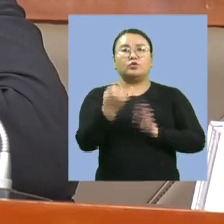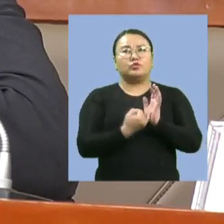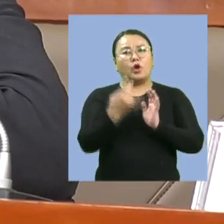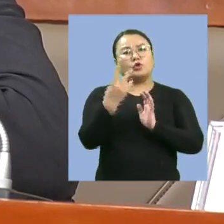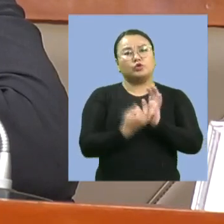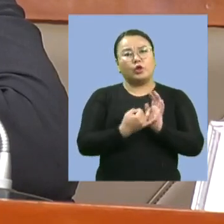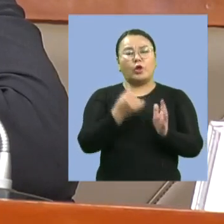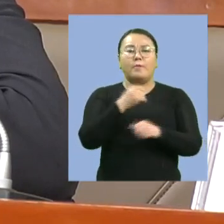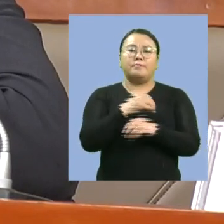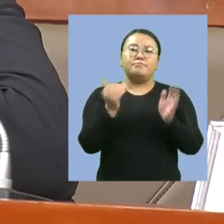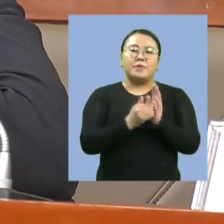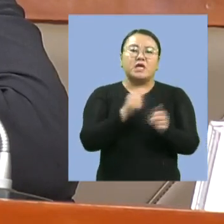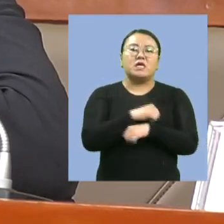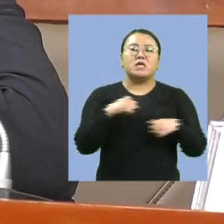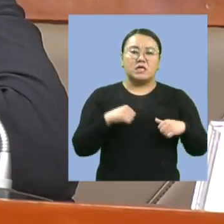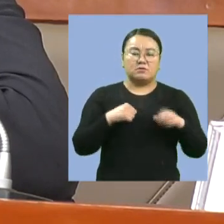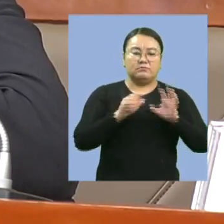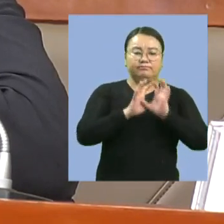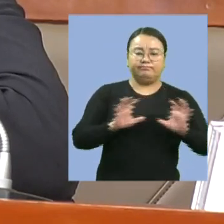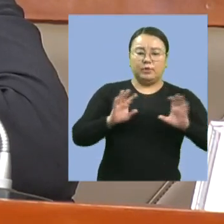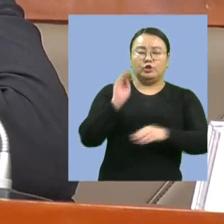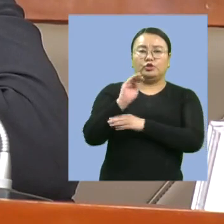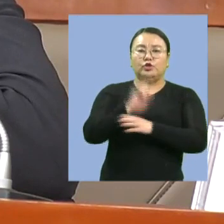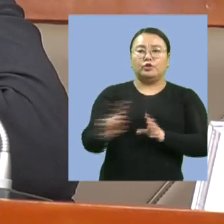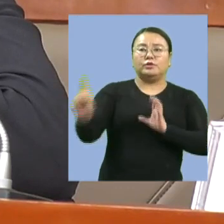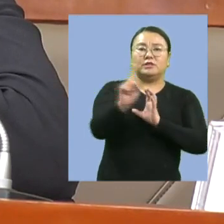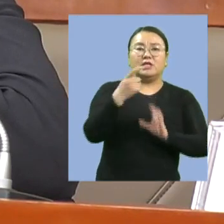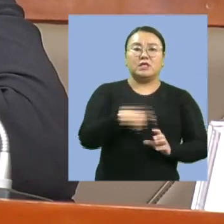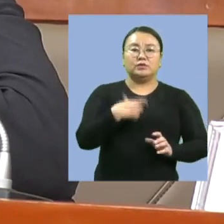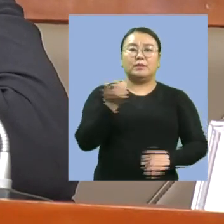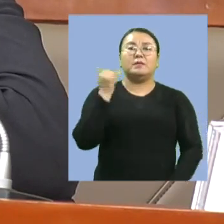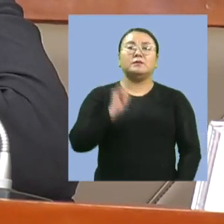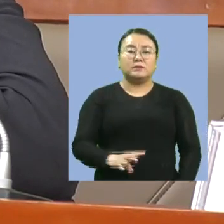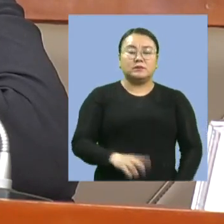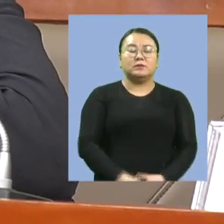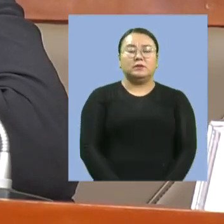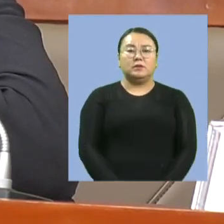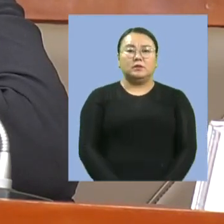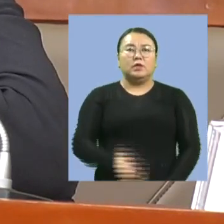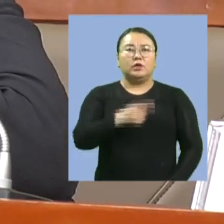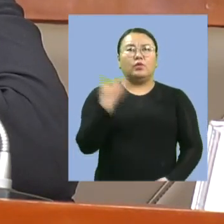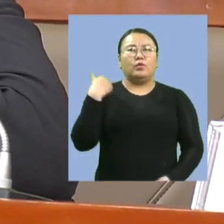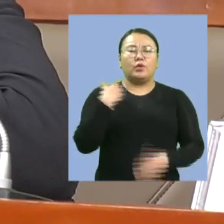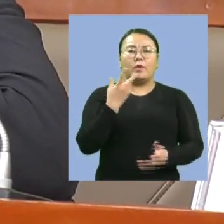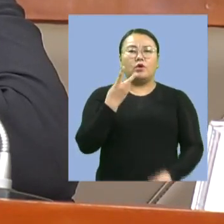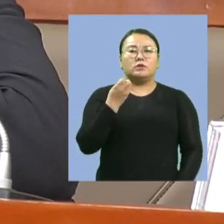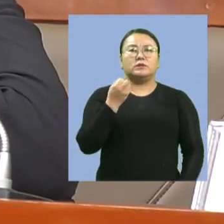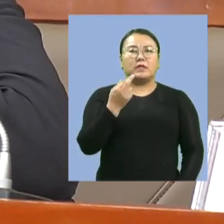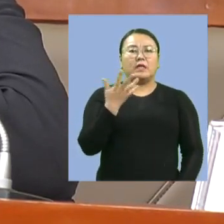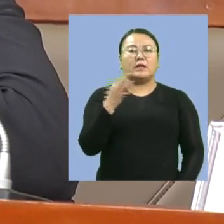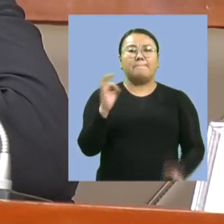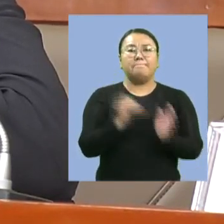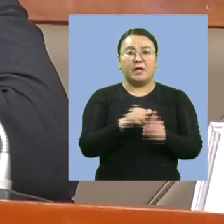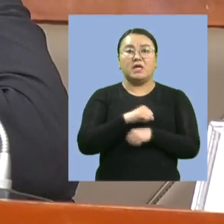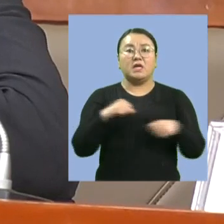26,000 27,000 иргэн ногдож исэн байлээ. Сонгогч ногдож исэн байлээ. иргэн ногдчихсон. Тэгэхээр эрт үед 250 мянган иргэнтэй